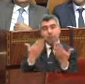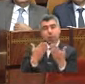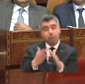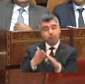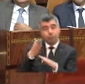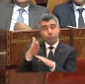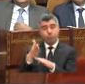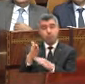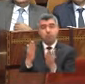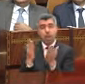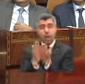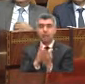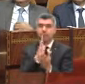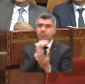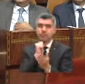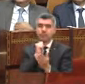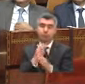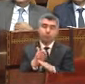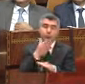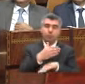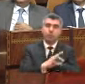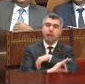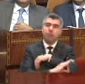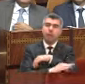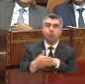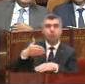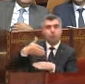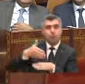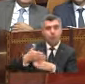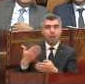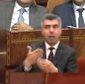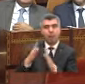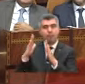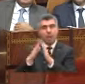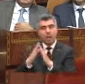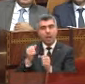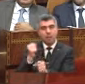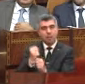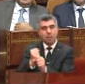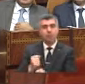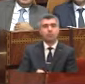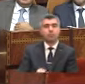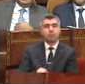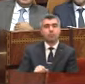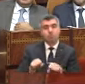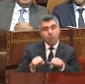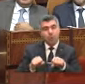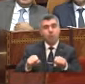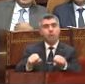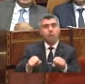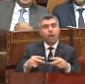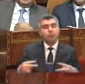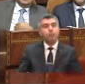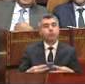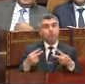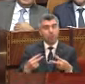بلاصتهم الطبيعيه، كيمشيو كيخدموا في النجاره، كيخدموا في الديور، كيدفعوا الكراس وسط الاسواق،